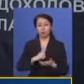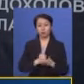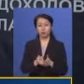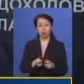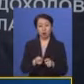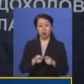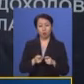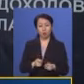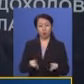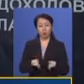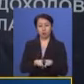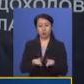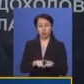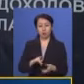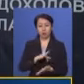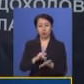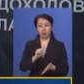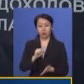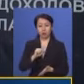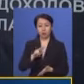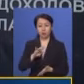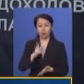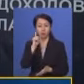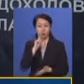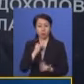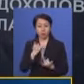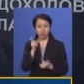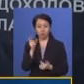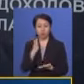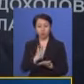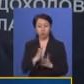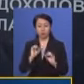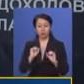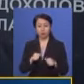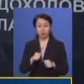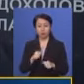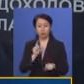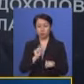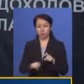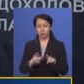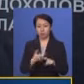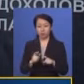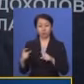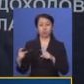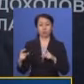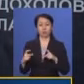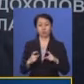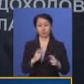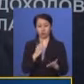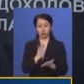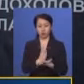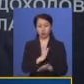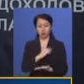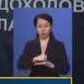органом. Также в мобильном приложении eSalik для удобства граждан имеется возможность просмотра данных по транспортным средствам, состоящих